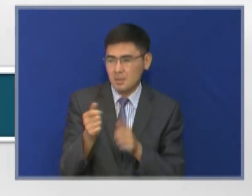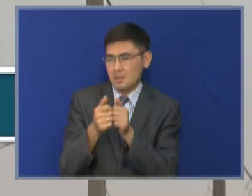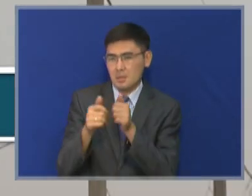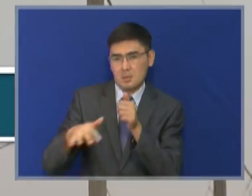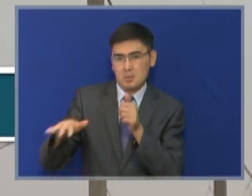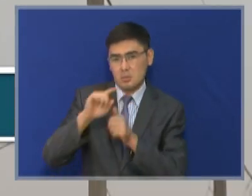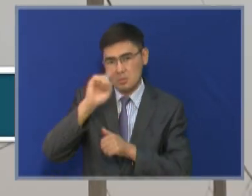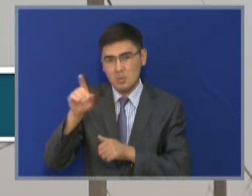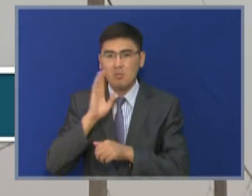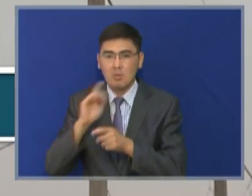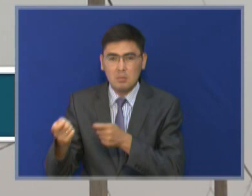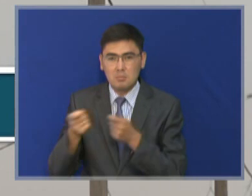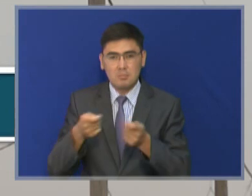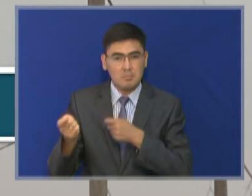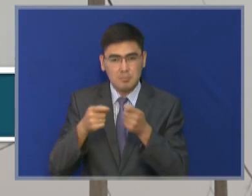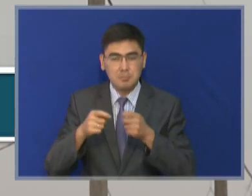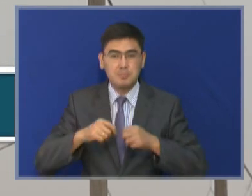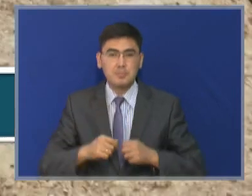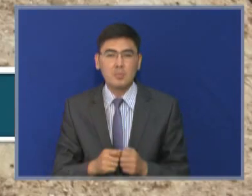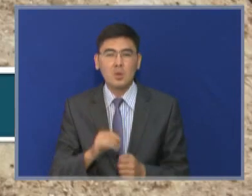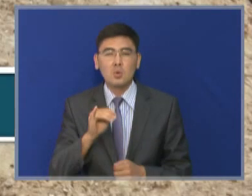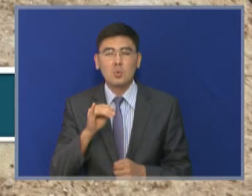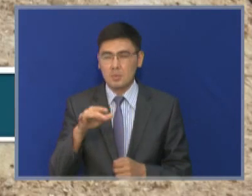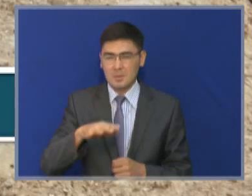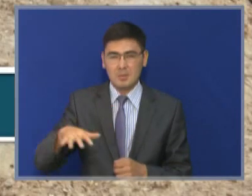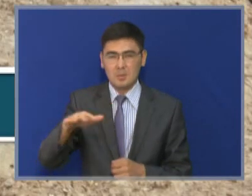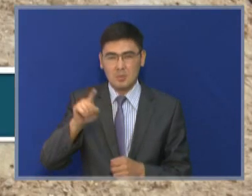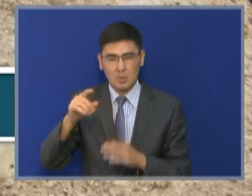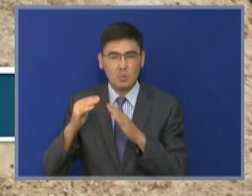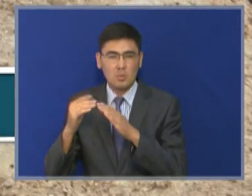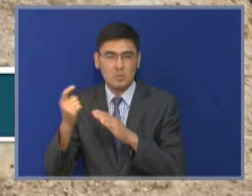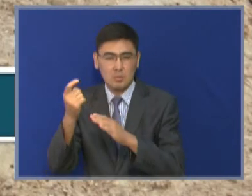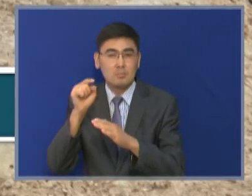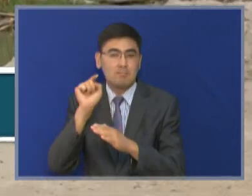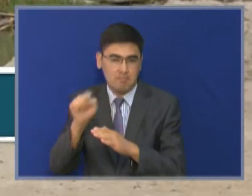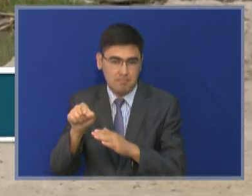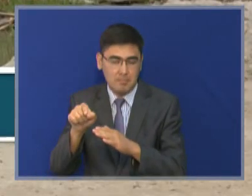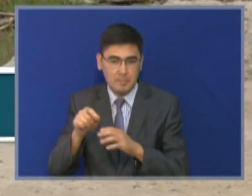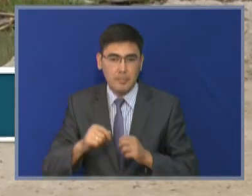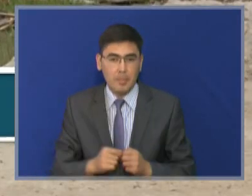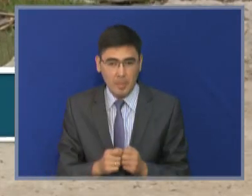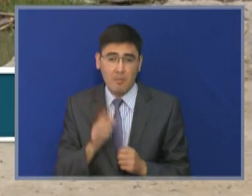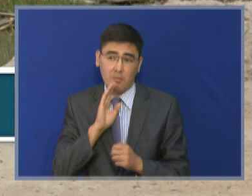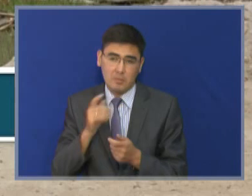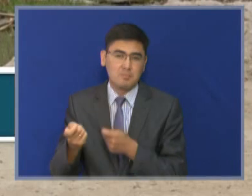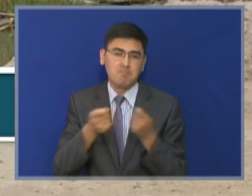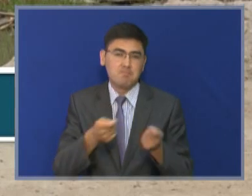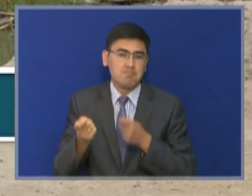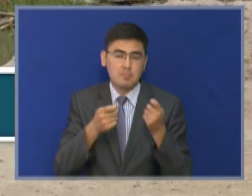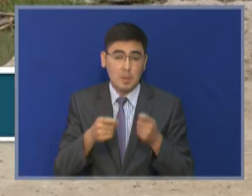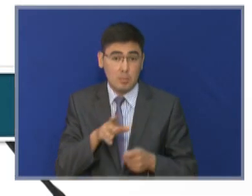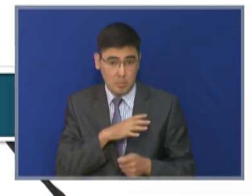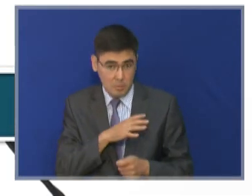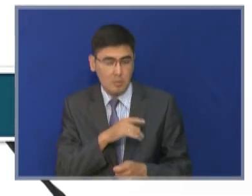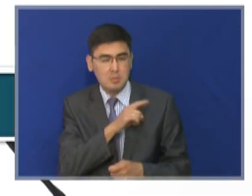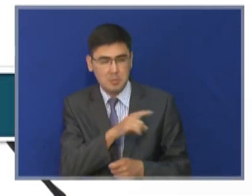Ал электр қуатын Юныс шағын ауданындағы жекеменшік сектордан алып отыр. Кей кездері тоқ кернеуінің шамадан тыс артуынан мүлдем жарықсыз қалады